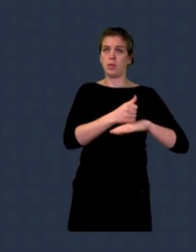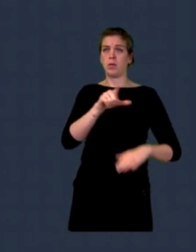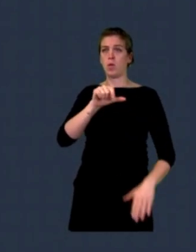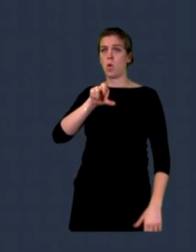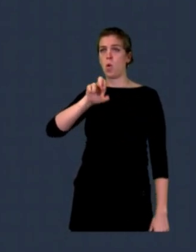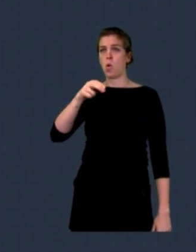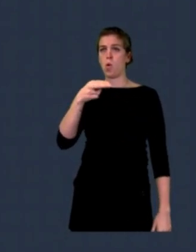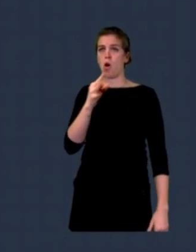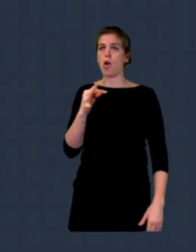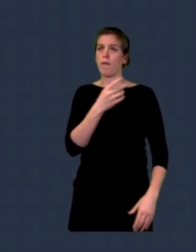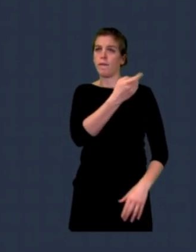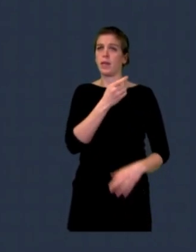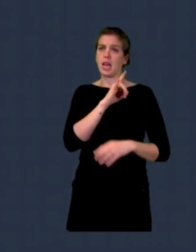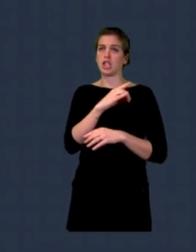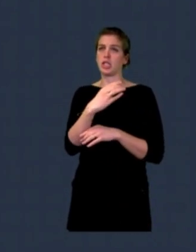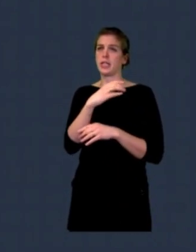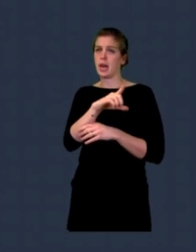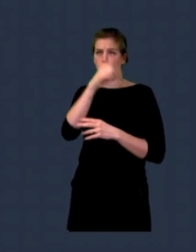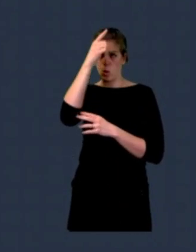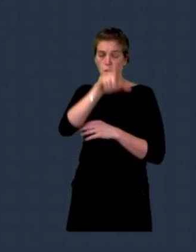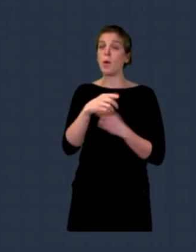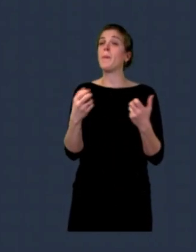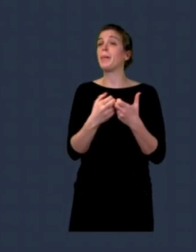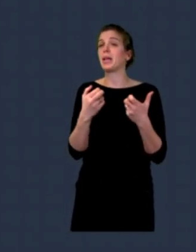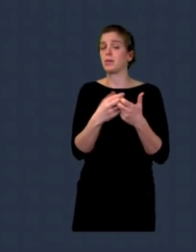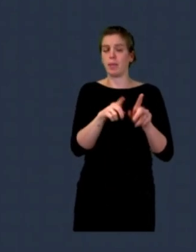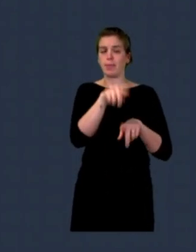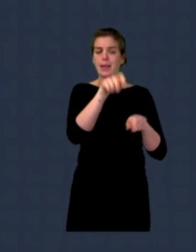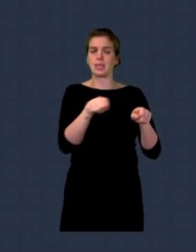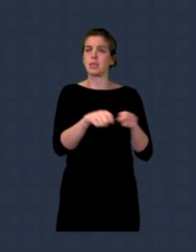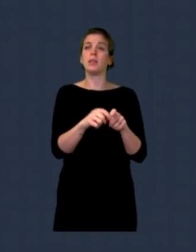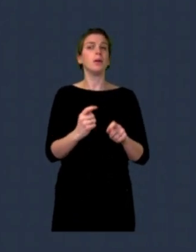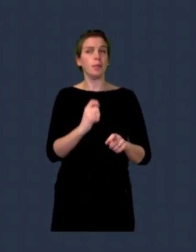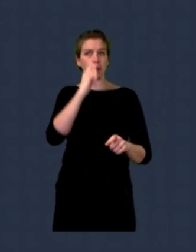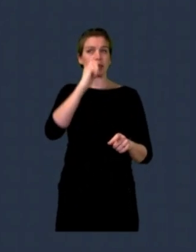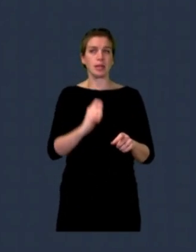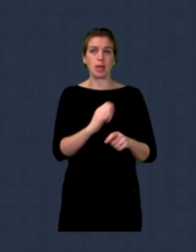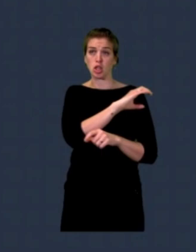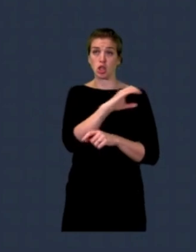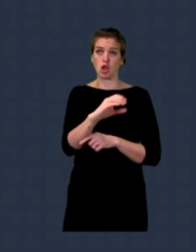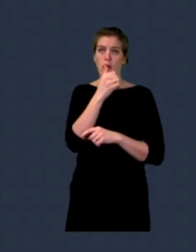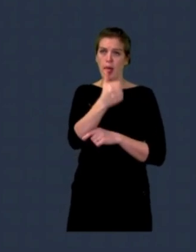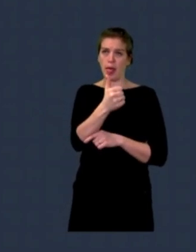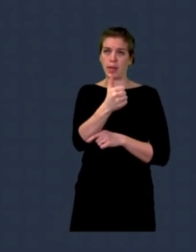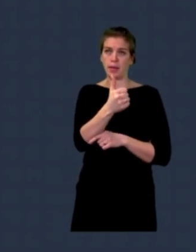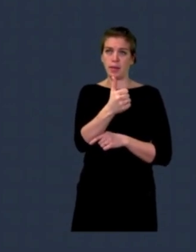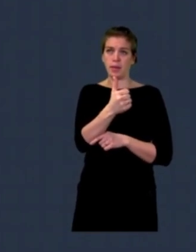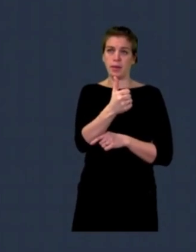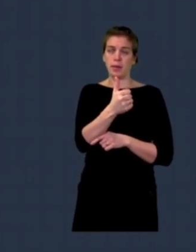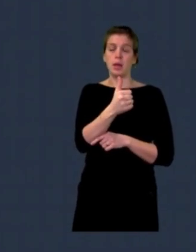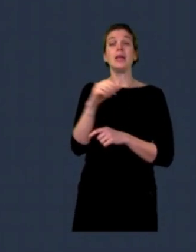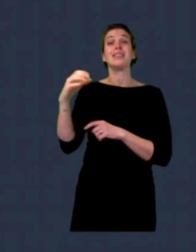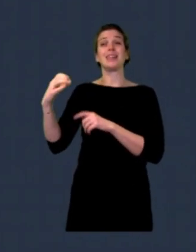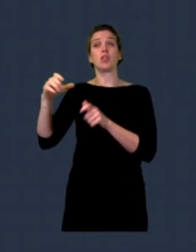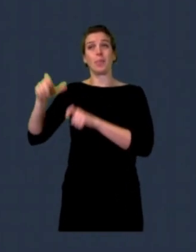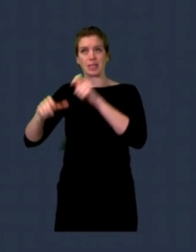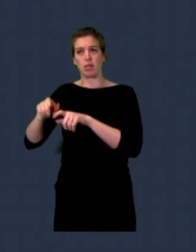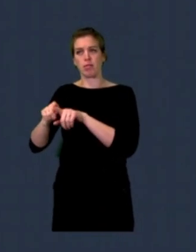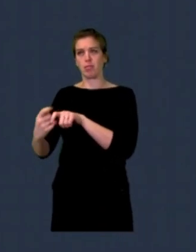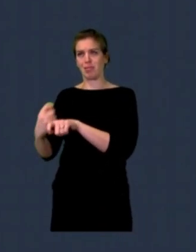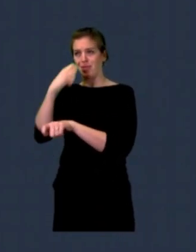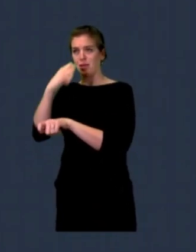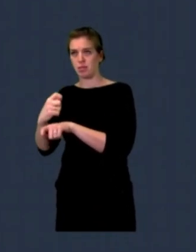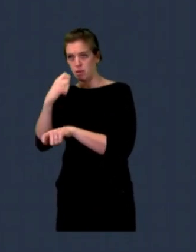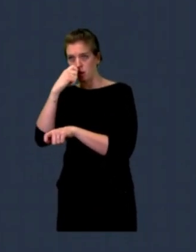civil de Lyon. Sur 101 tests, par exemple PCR, sur un échantillon de tests de 500, 101 testés se sont révélés positifs